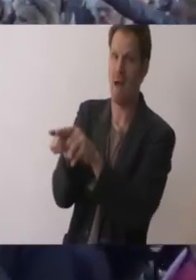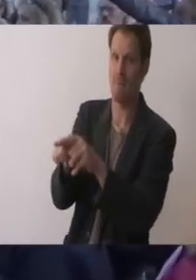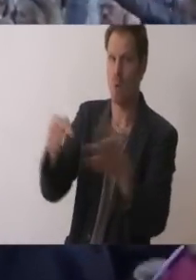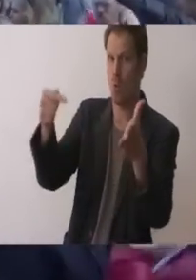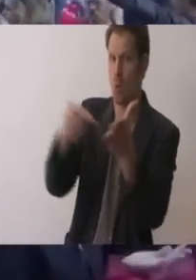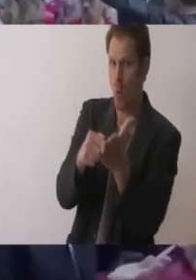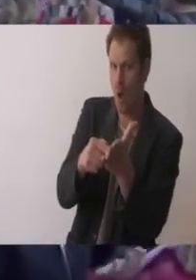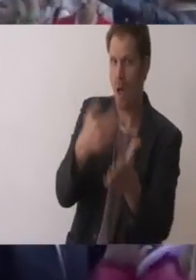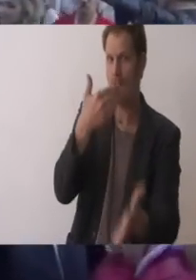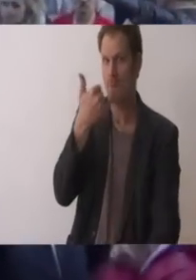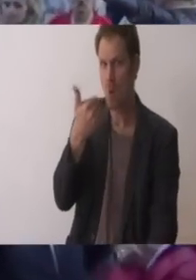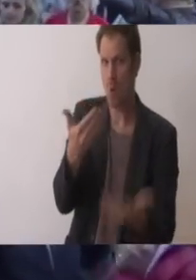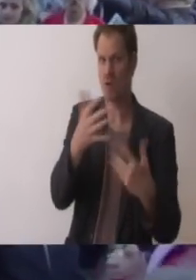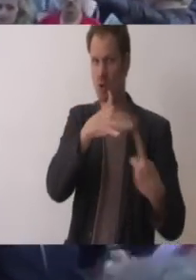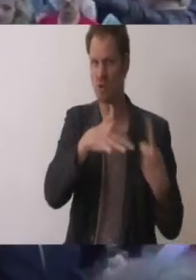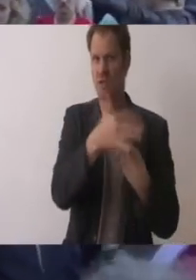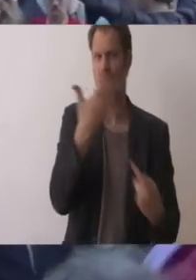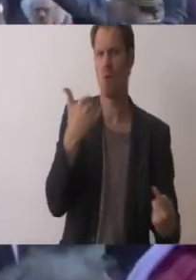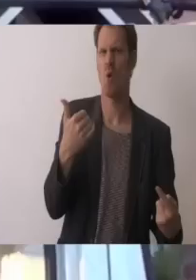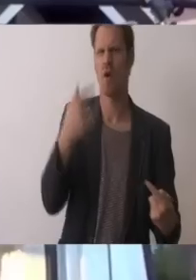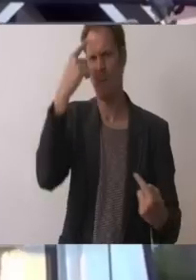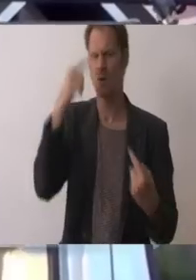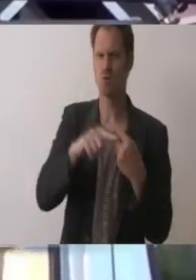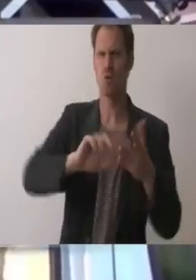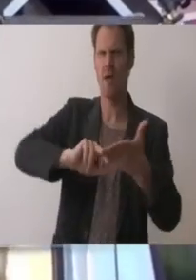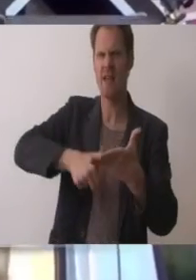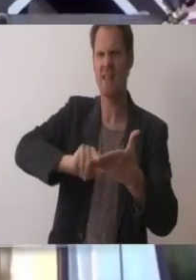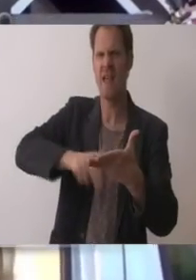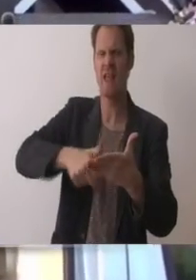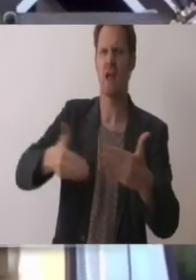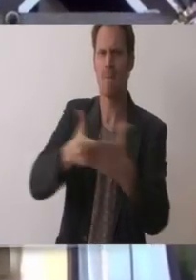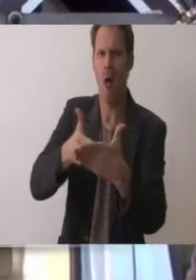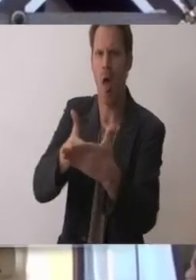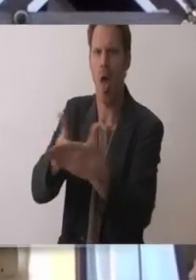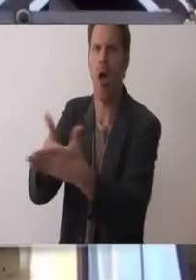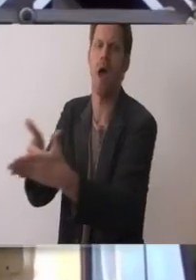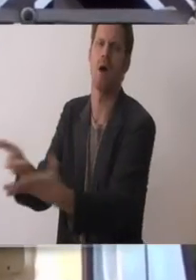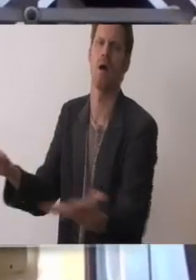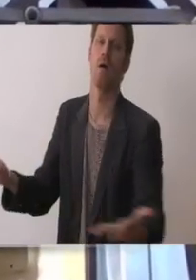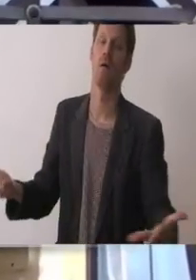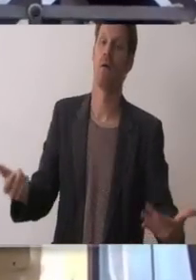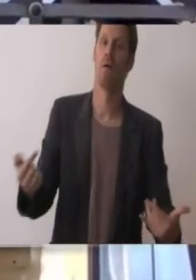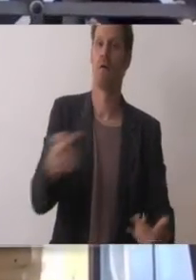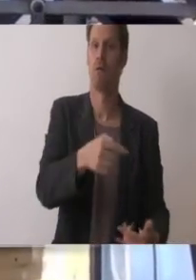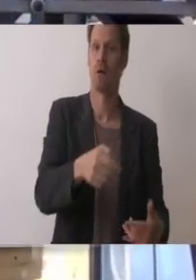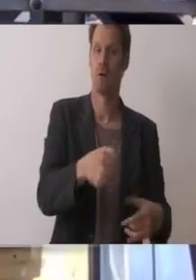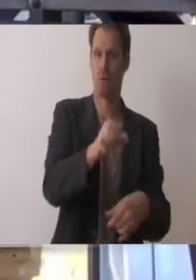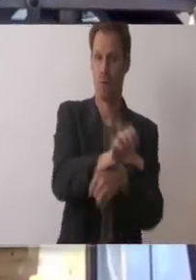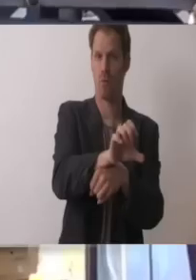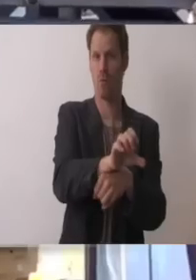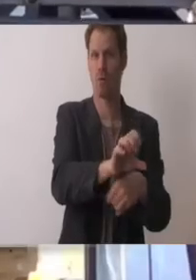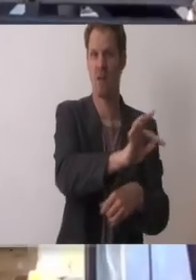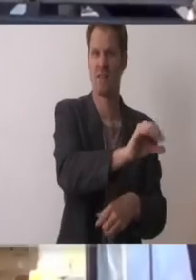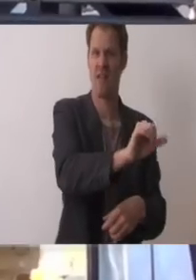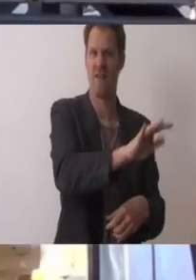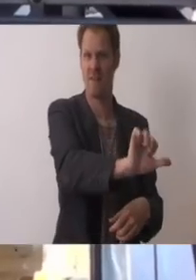même chose que nous, ils demandent le droit de pouvoir améliorer leur société sans se trouver entravés par des traités. Eux, ils luttent aussi contre un autre traité, ils luttent contre le TAFTA,